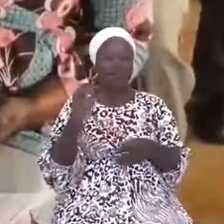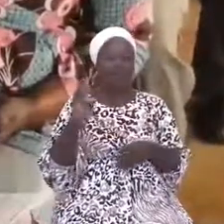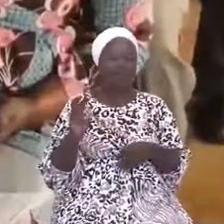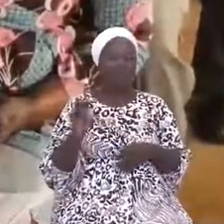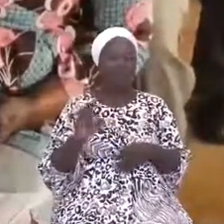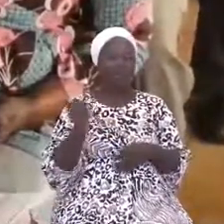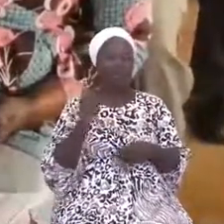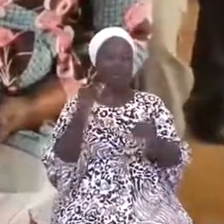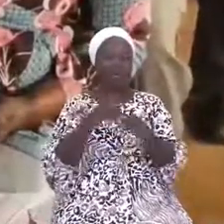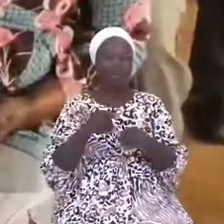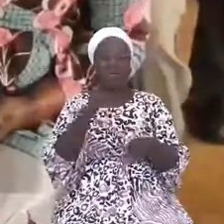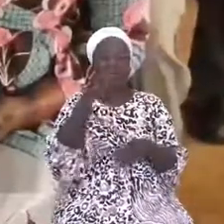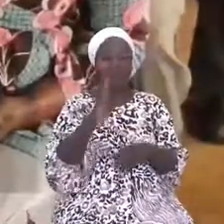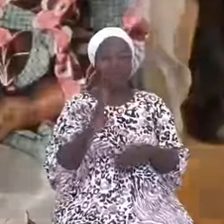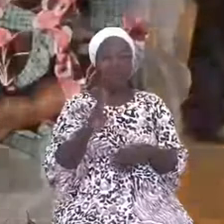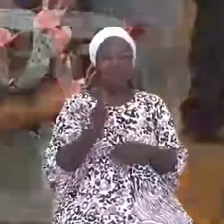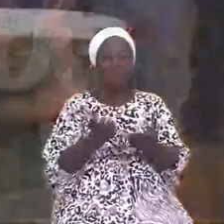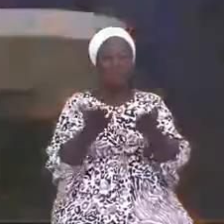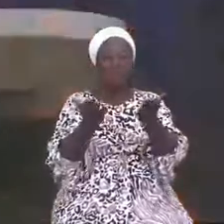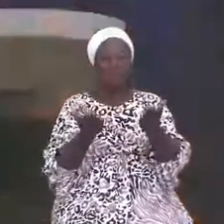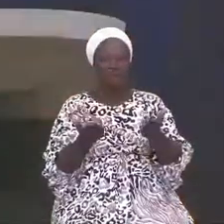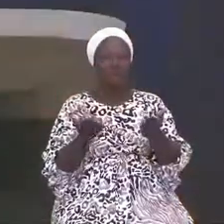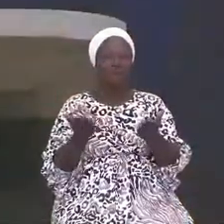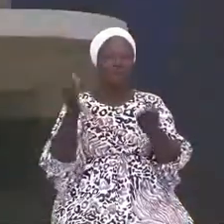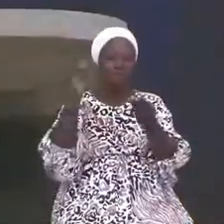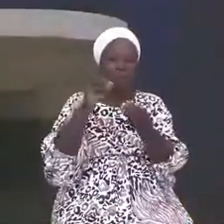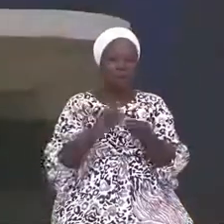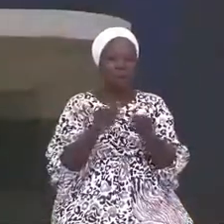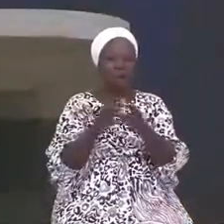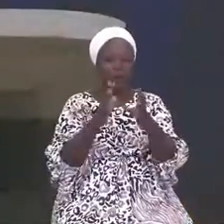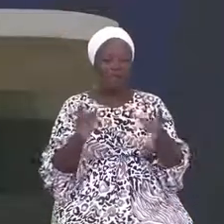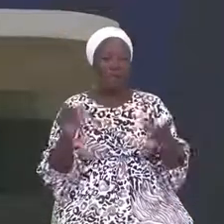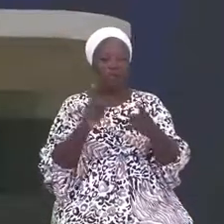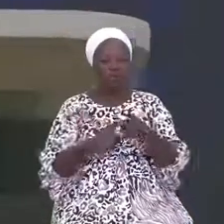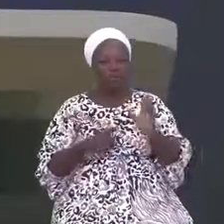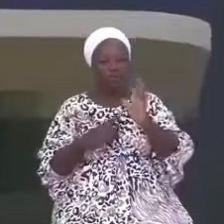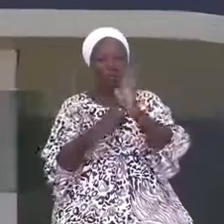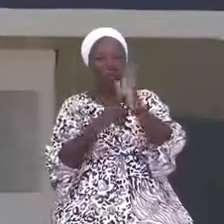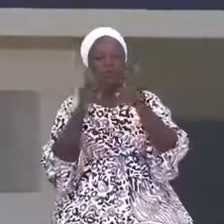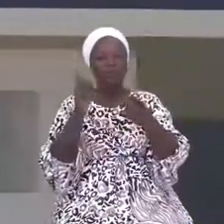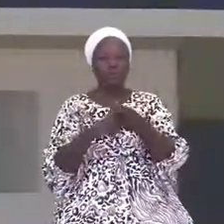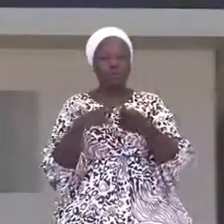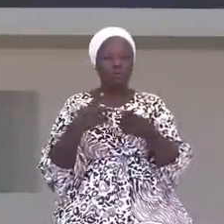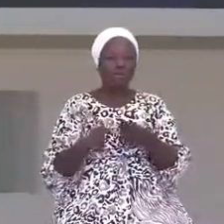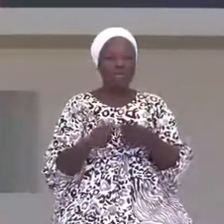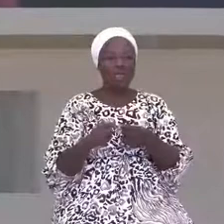17. C'est pourquoi Dieu, voulant montrer avec plus d'évidence aux héritiers de la